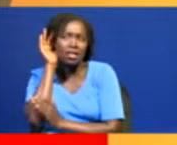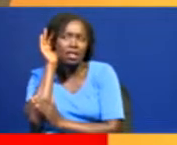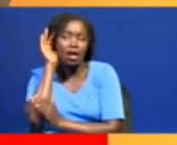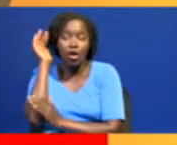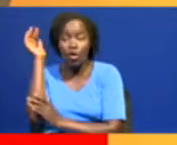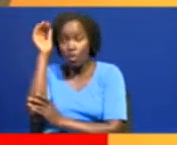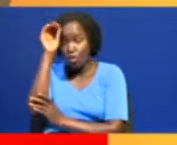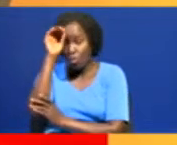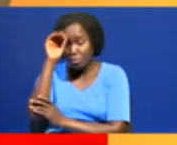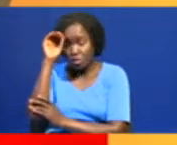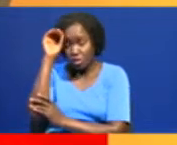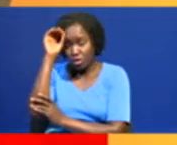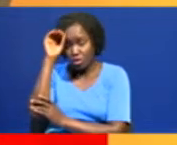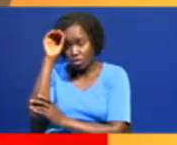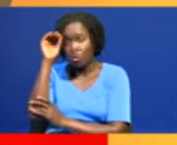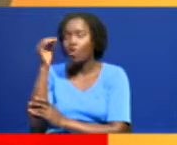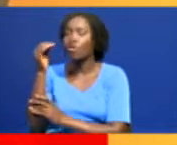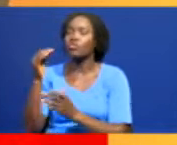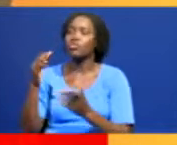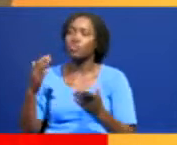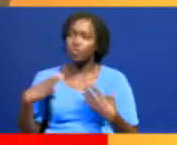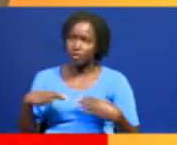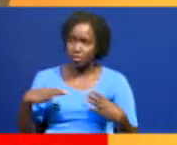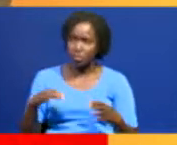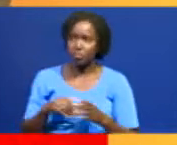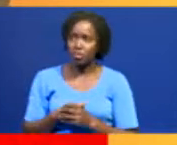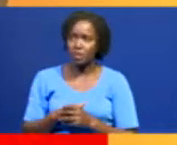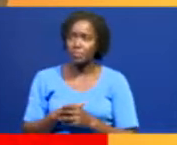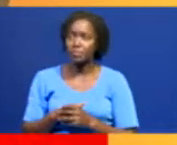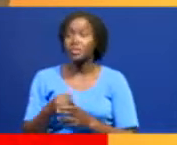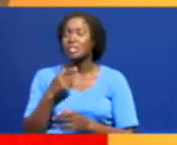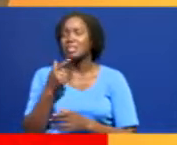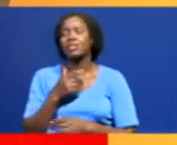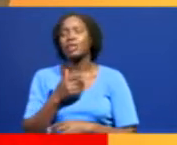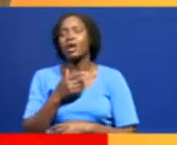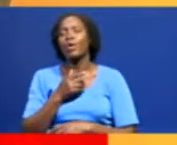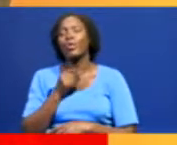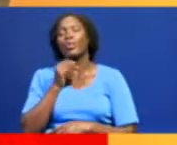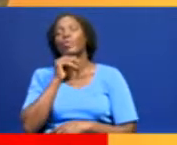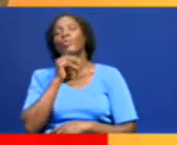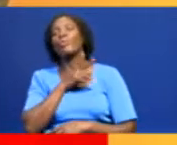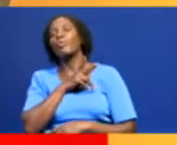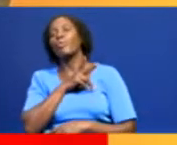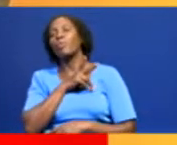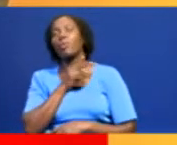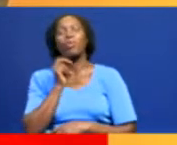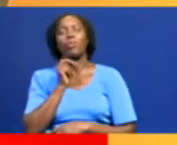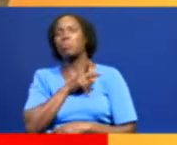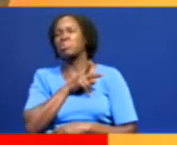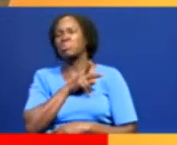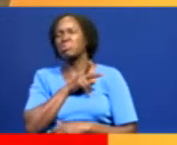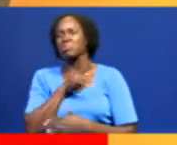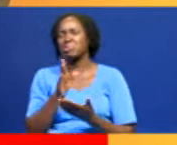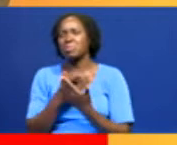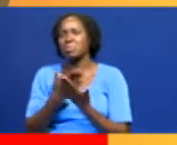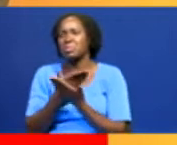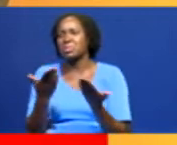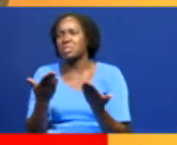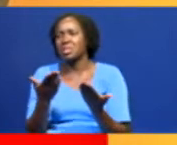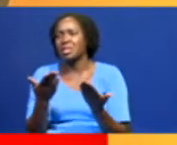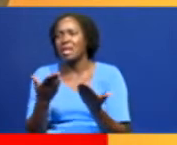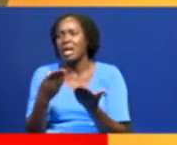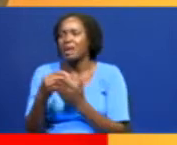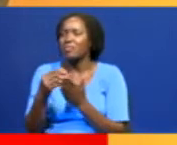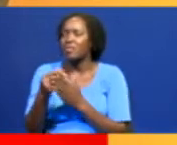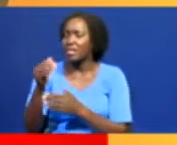maoni ya wananchi. Naam. Sasa tunapoongea hivi tuna kelele ambayo inatokea watu wanasema kwamba kuna ile inaitwa